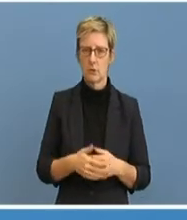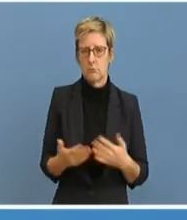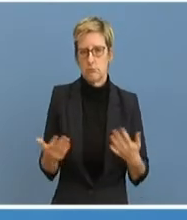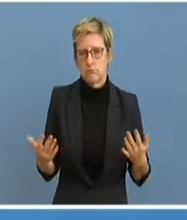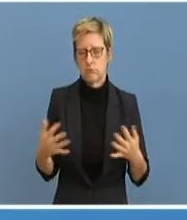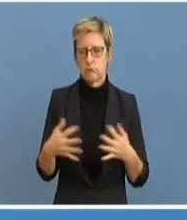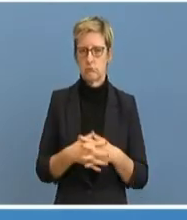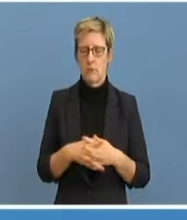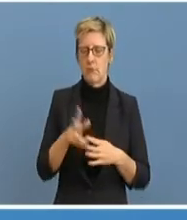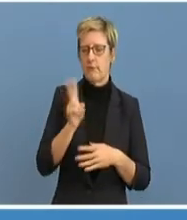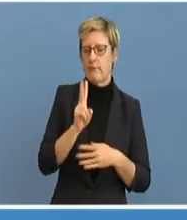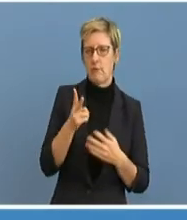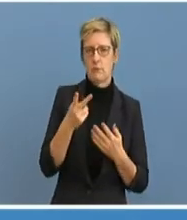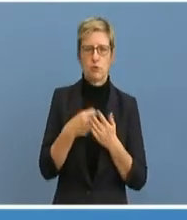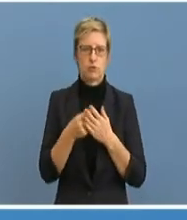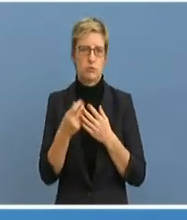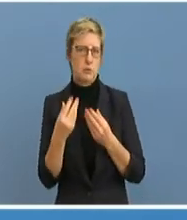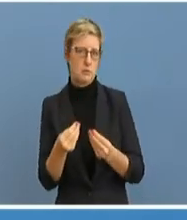wer für was haftet.